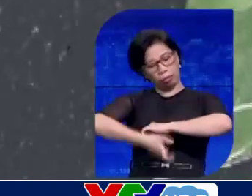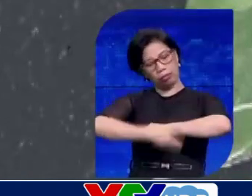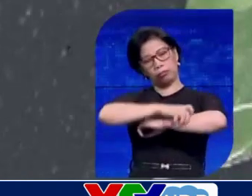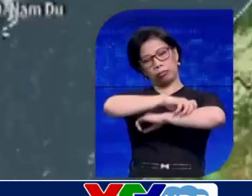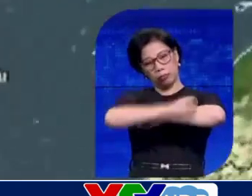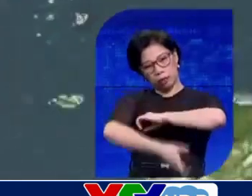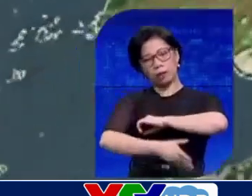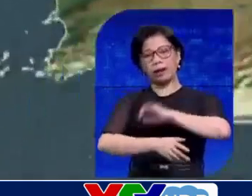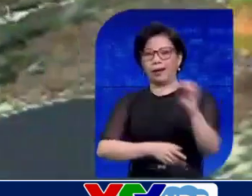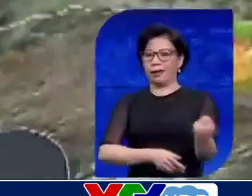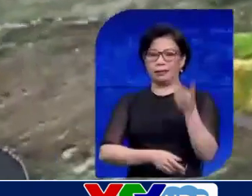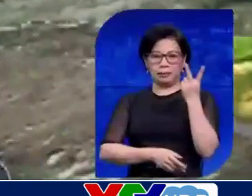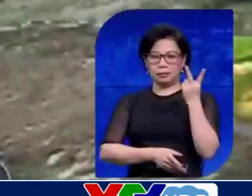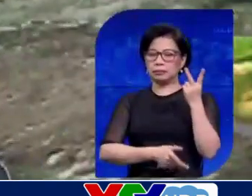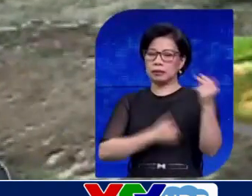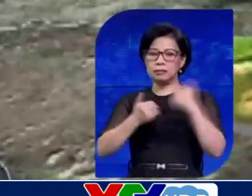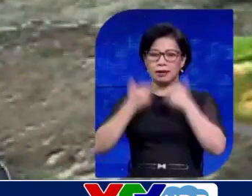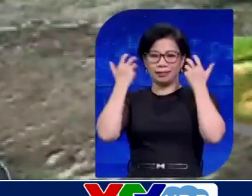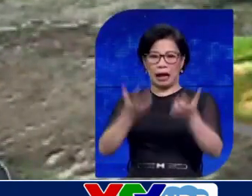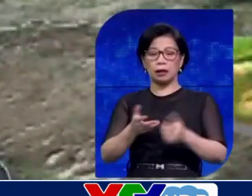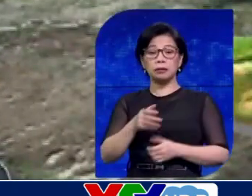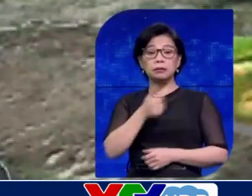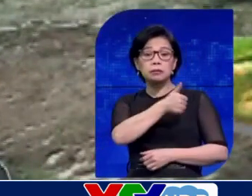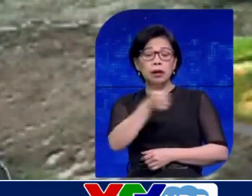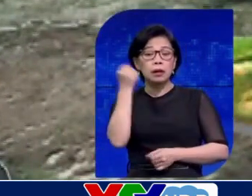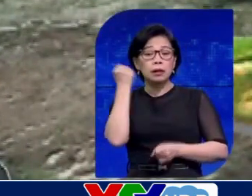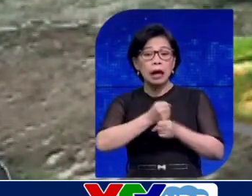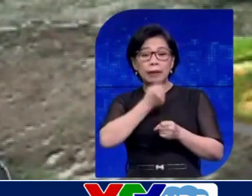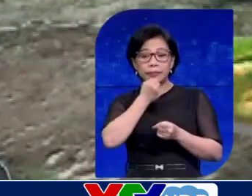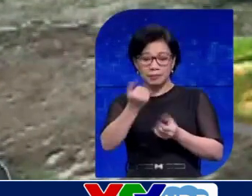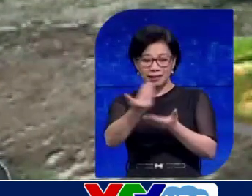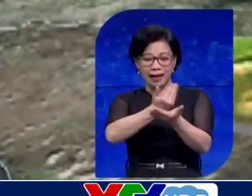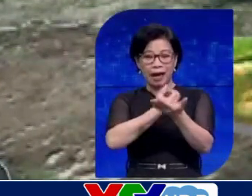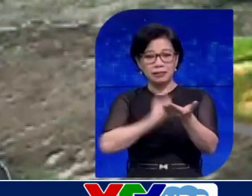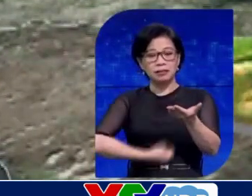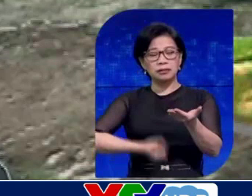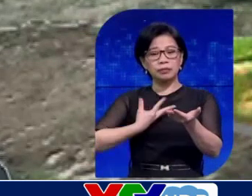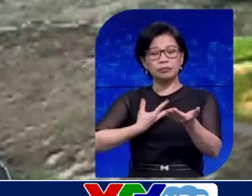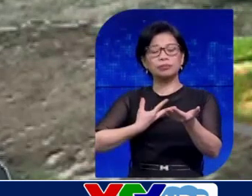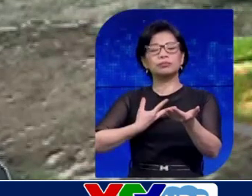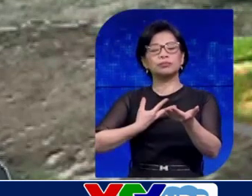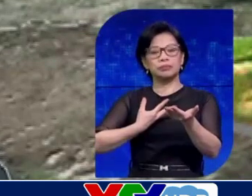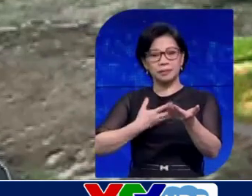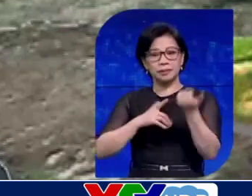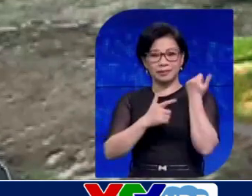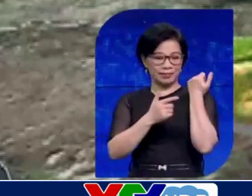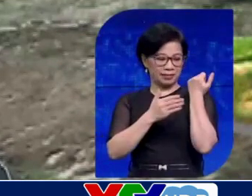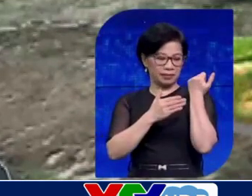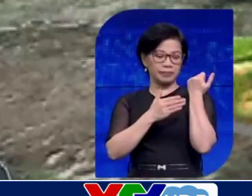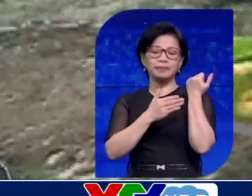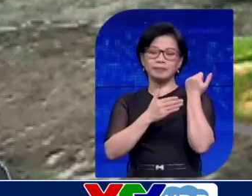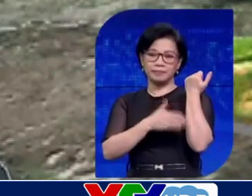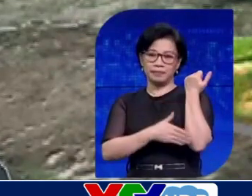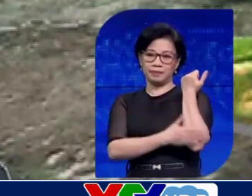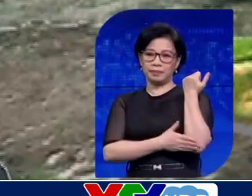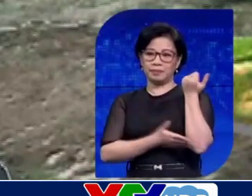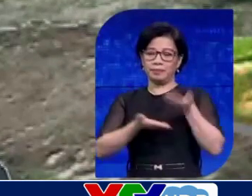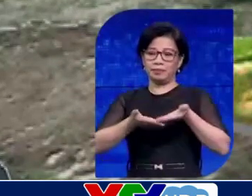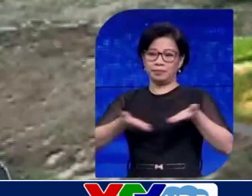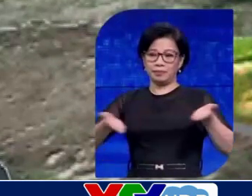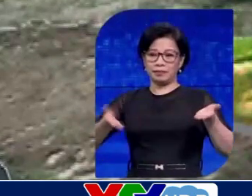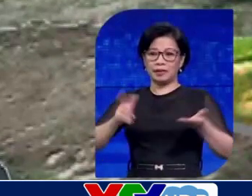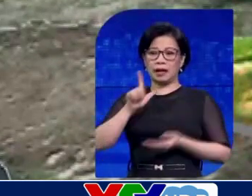nghiêm trọng. Thu nhập người dân tại tỉnh An Giang, Đồng Tháp và một số huyện đầu nguồn tỉnh Long An sẽ bị ảnh hưởng rất lớn do các